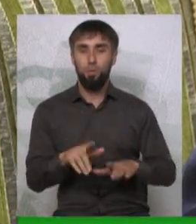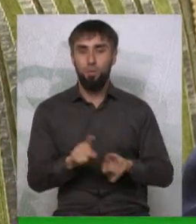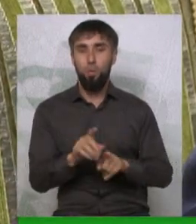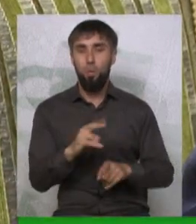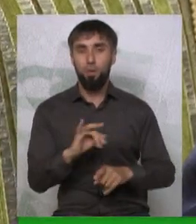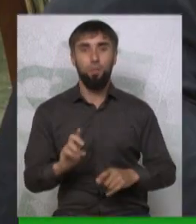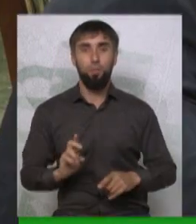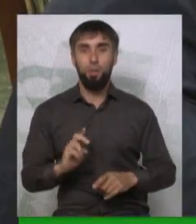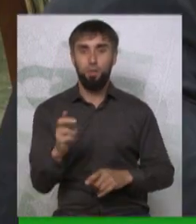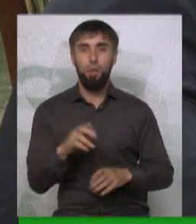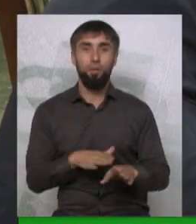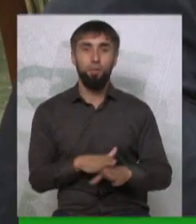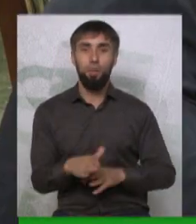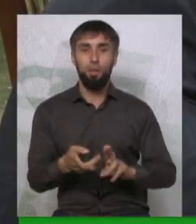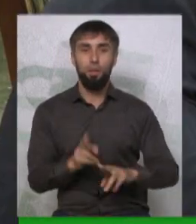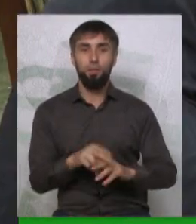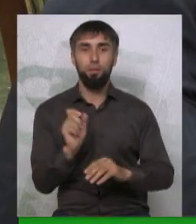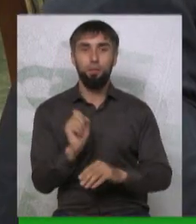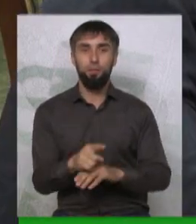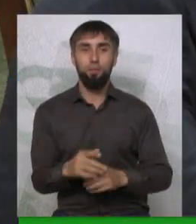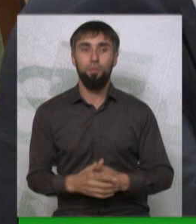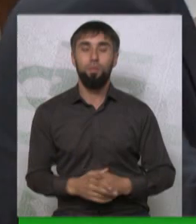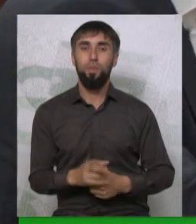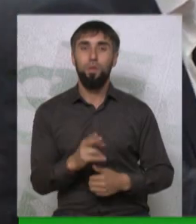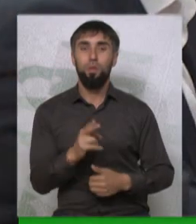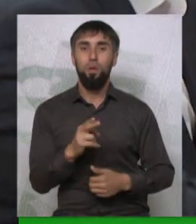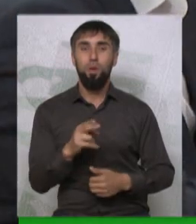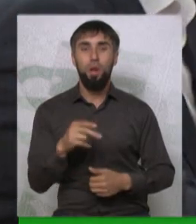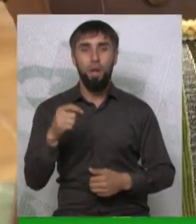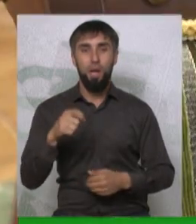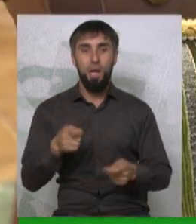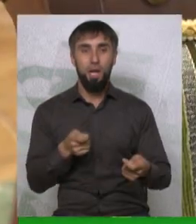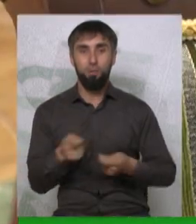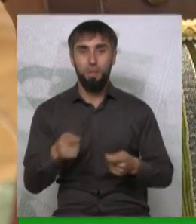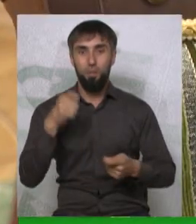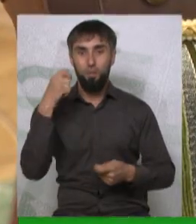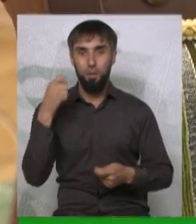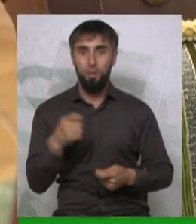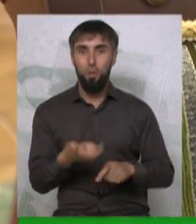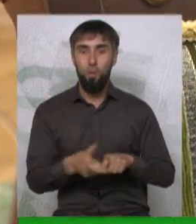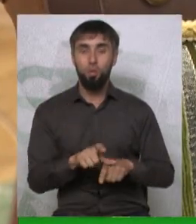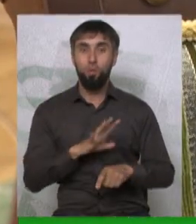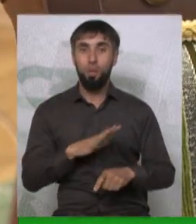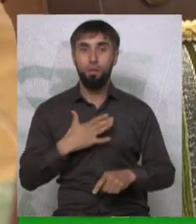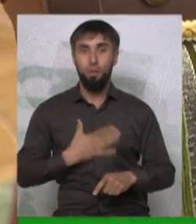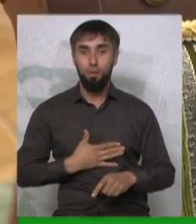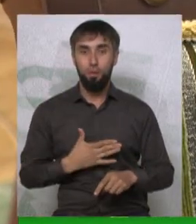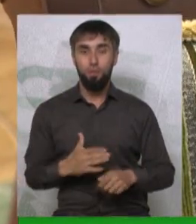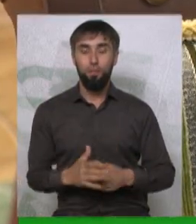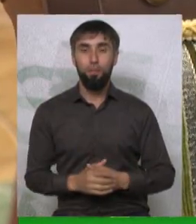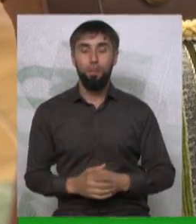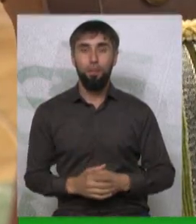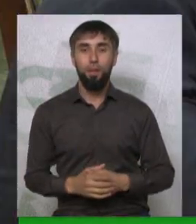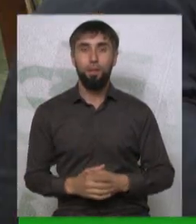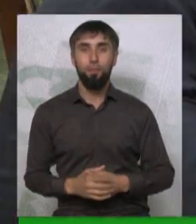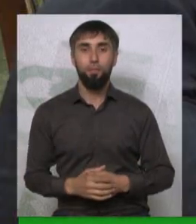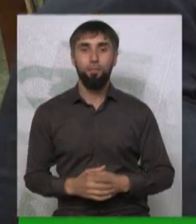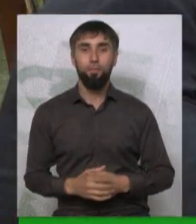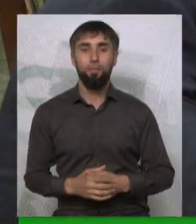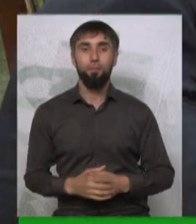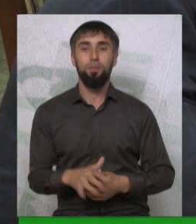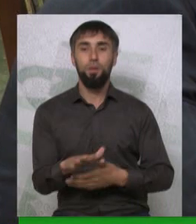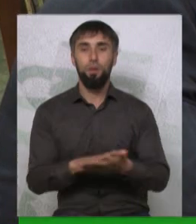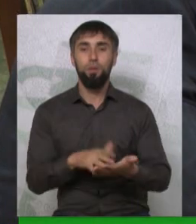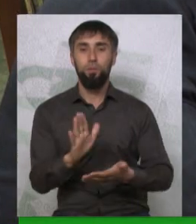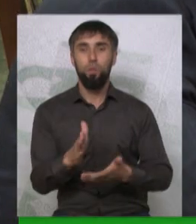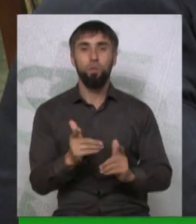блестяще справились с этим заданием. Комитет администрации президента страны был очень доволен ими. Ребятами было предложено даже про